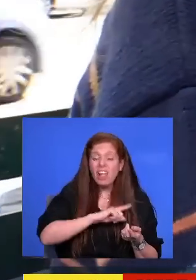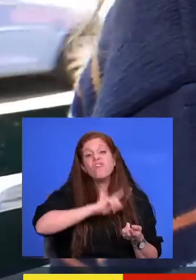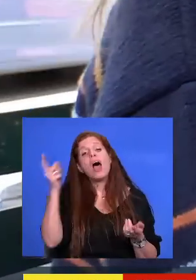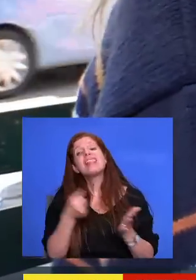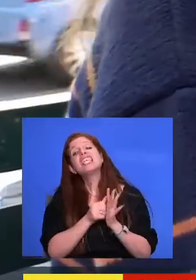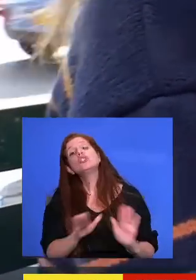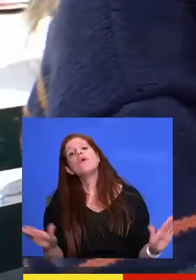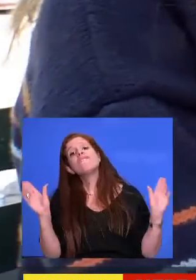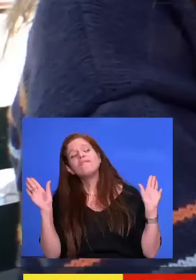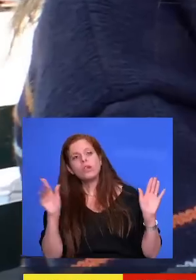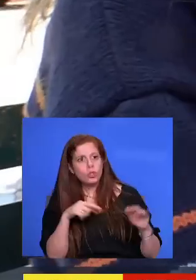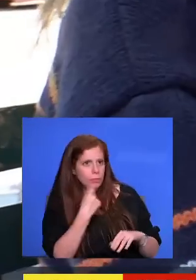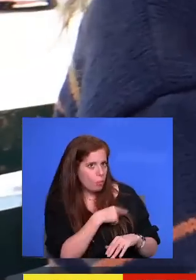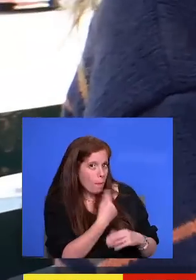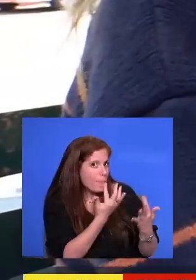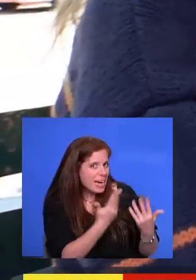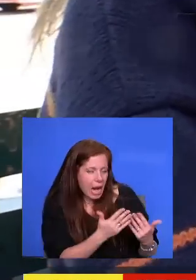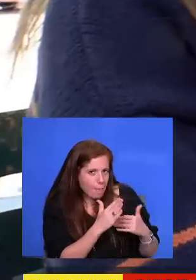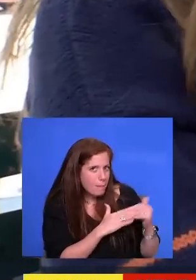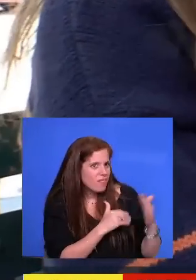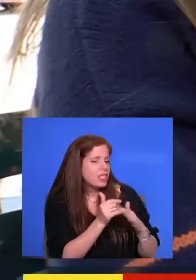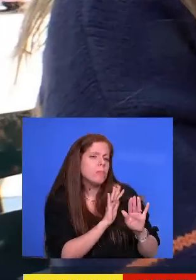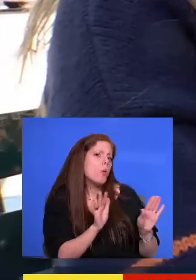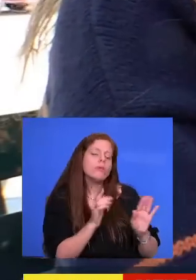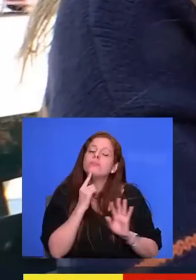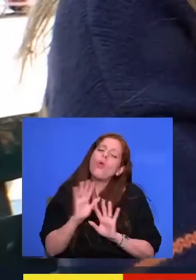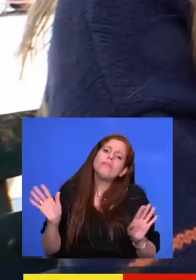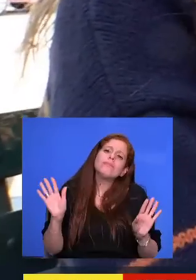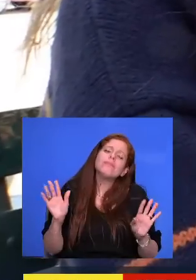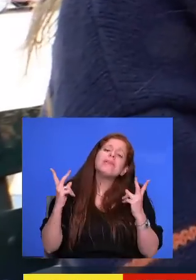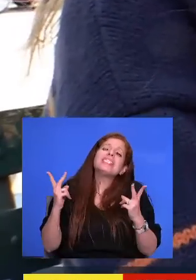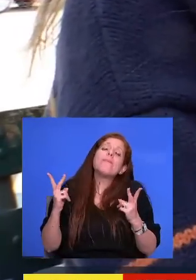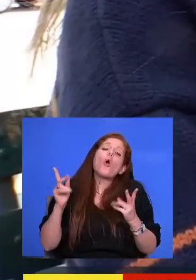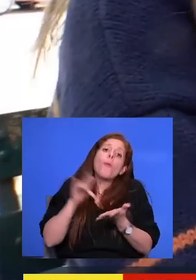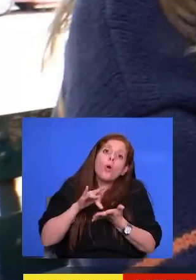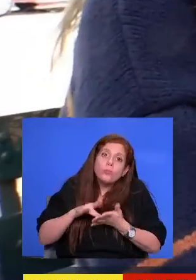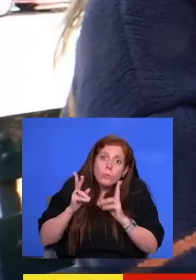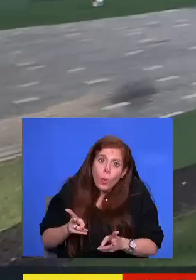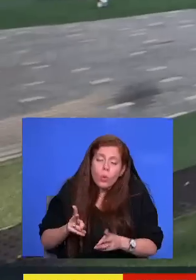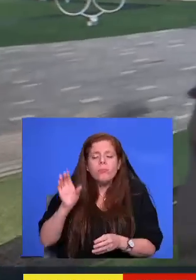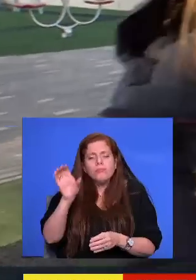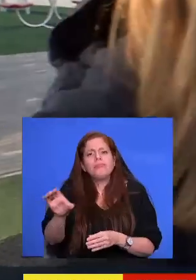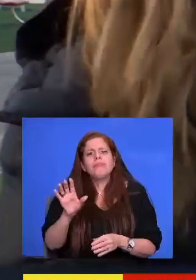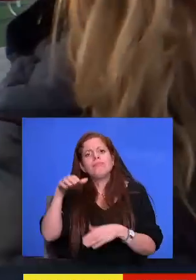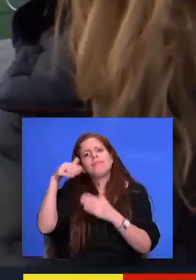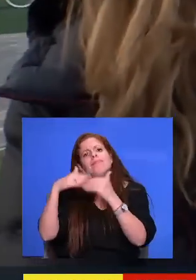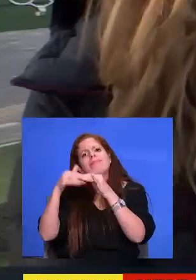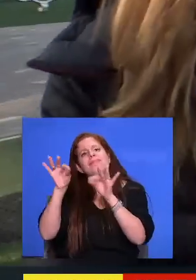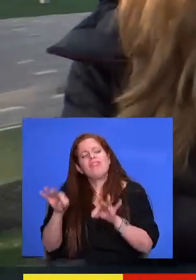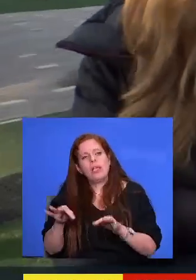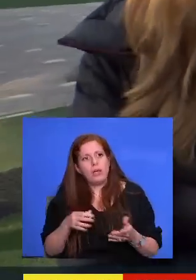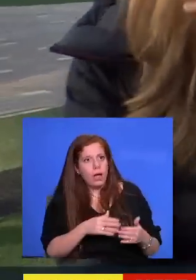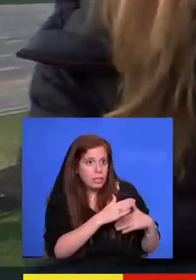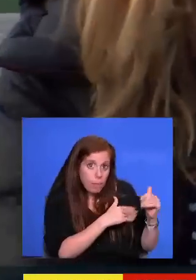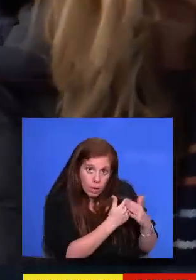אומרת, הם לא קודמים פה כמה מבנים, לא נותנים... בעצם בכל מקום שהם יוכלו, הם יתקעו מבנה. אתם בונים אבל ביטנים חדשים? לא, לא?